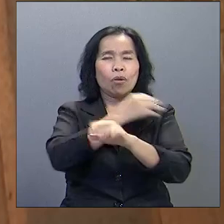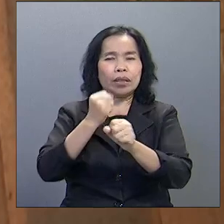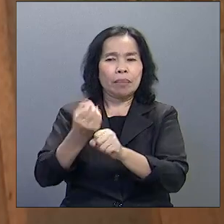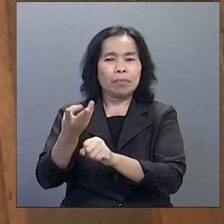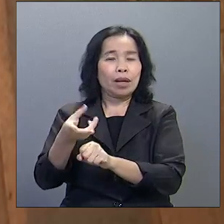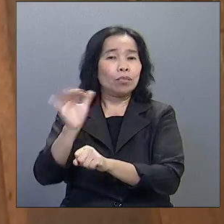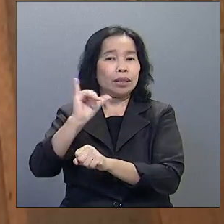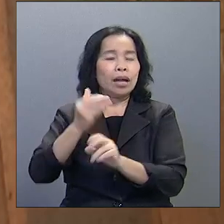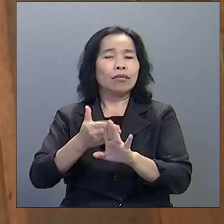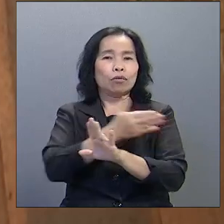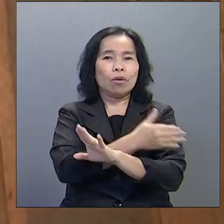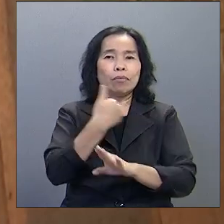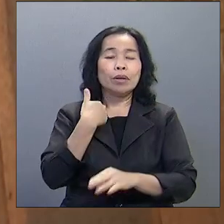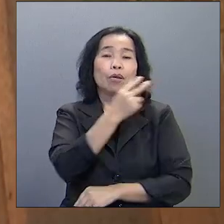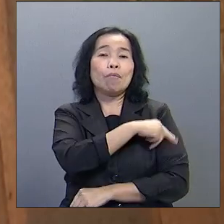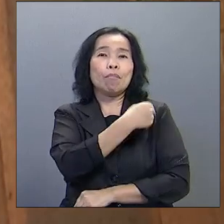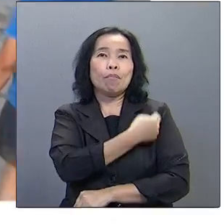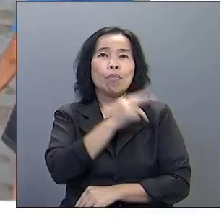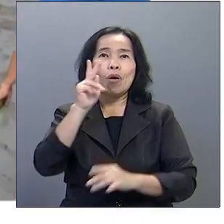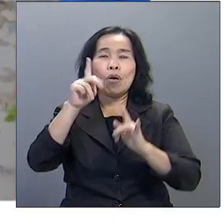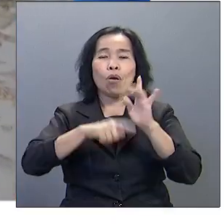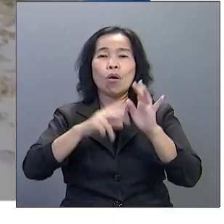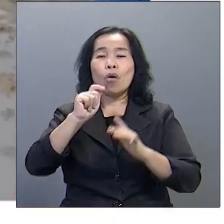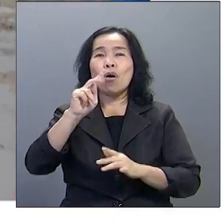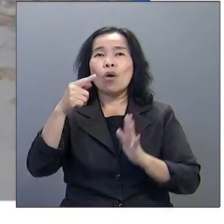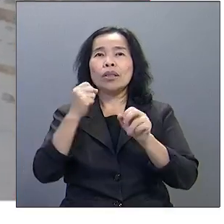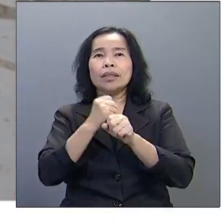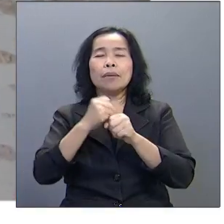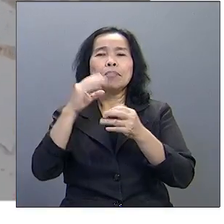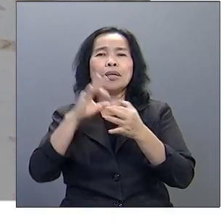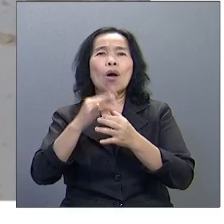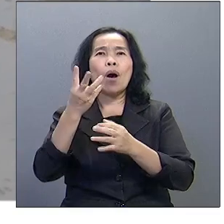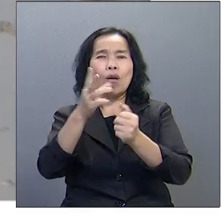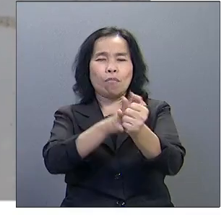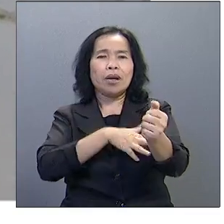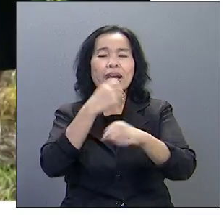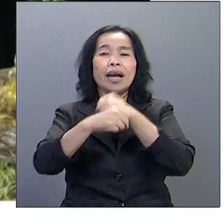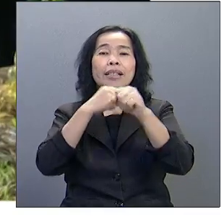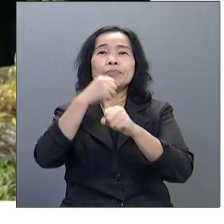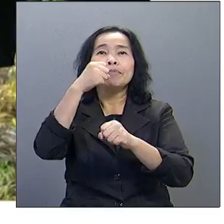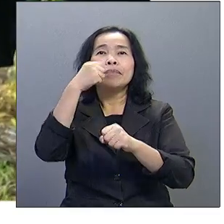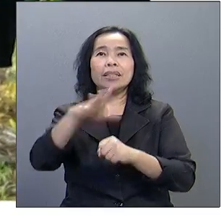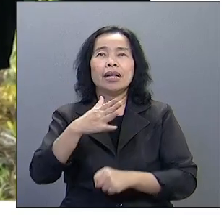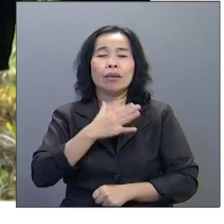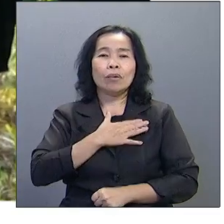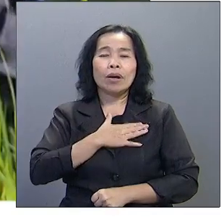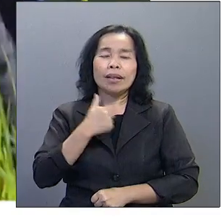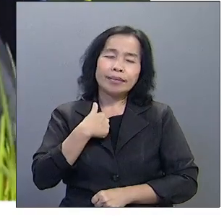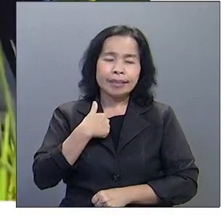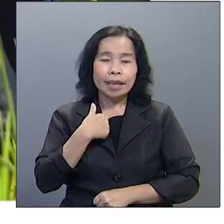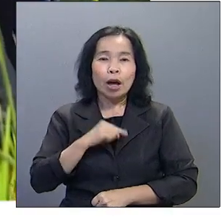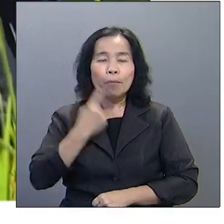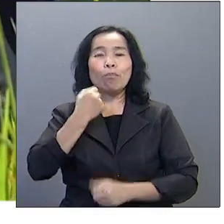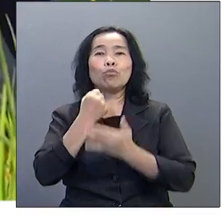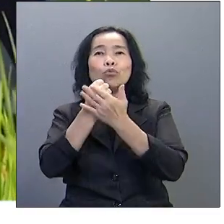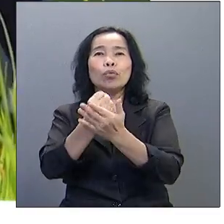ฮะก็คือคุณหมอก้องเกียรตินะเทำงานกับเรื่องข้าวเนี่ยมาเป็น 10ปีแล้วฮะแล้วก็พวกผมผมกับปอก็เลยเข้าไปช่วยไป